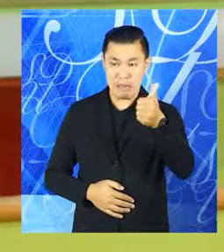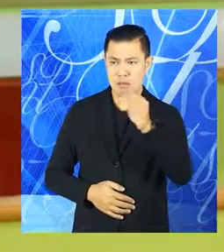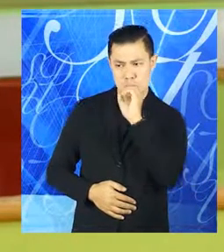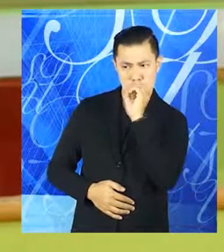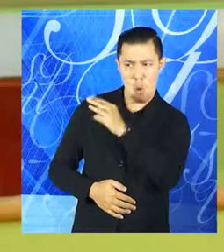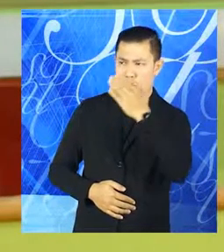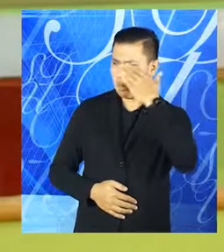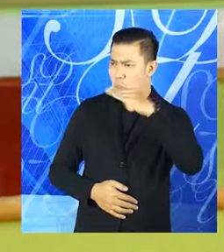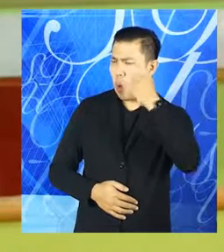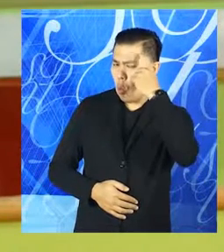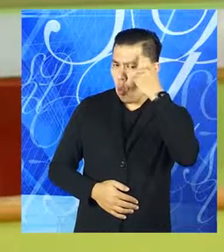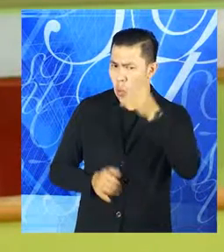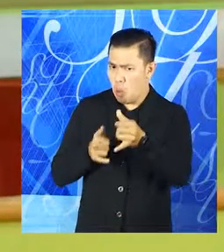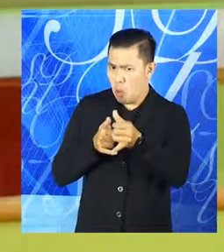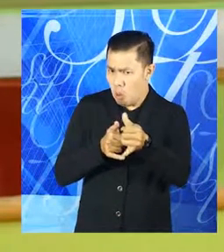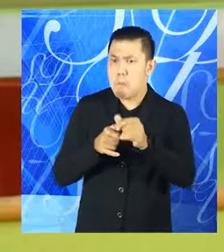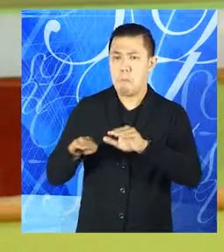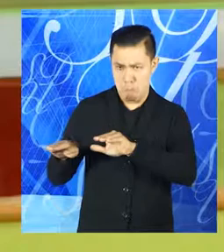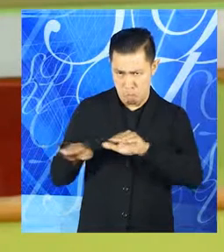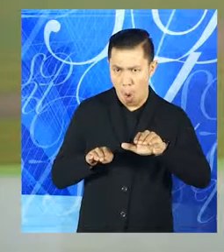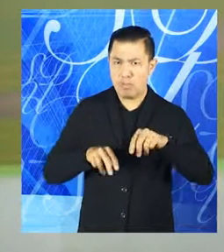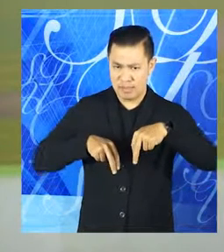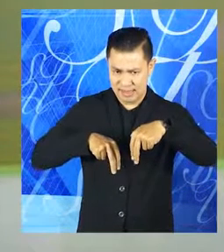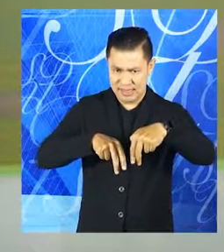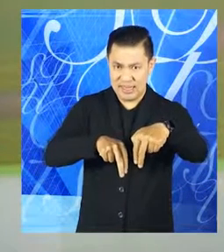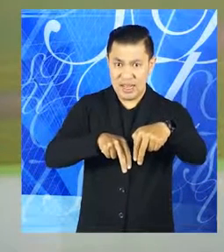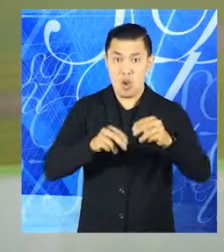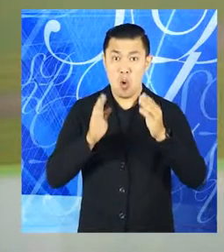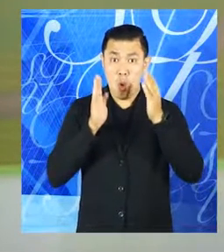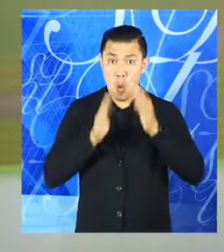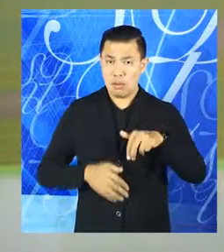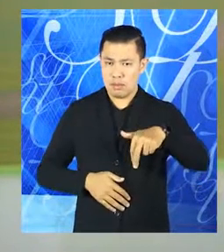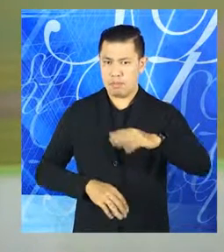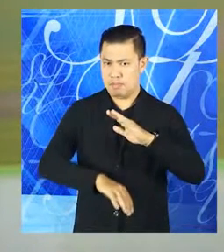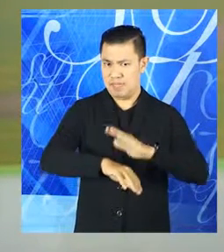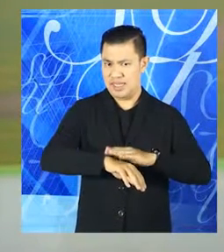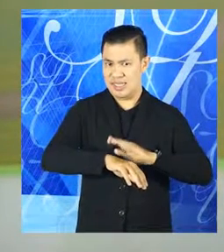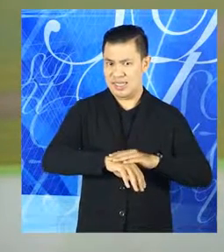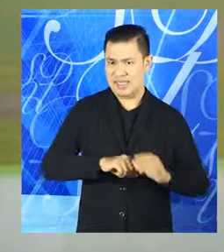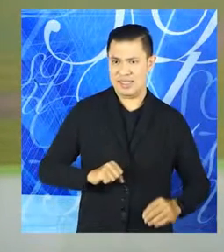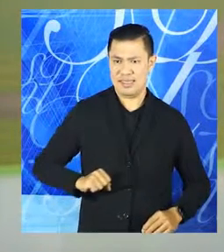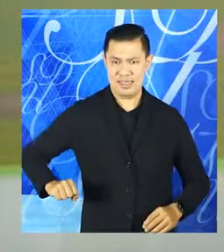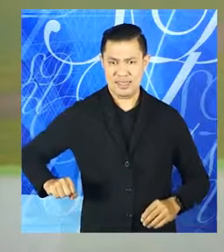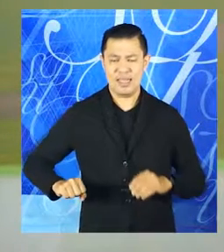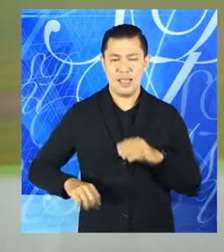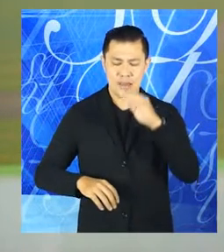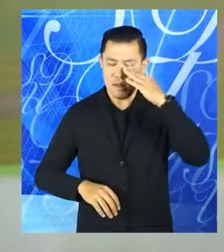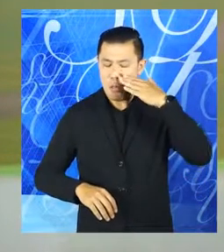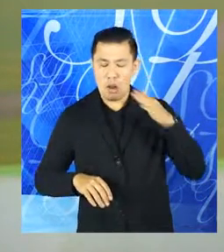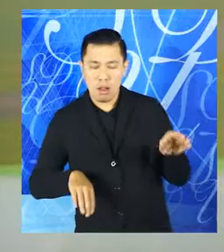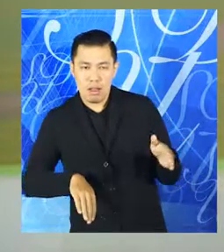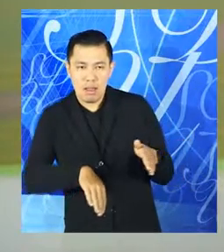บอดทราบว่าพร้อมที่จะเดินไปด้วยกันผู้นำทางจะต้องนำมือมาแตะที่แขนของคนตาบอด